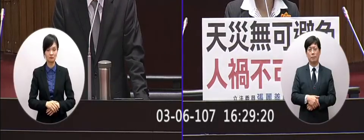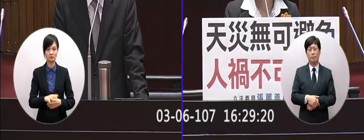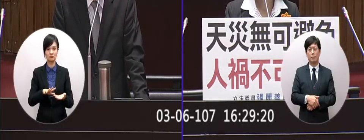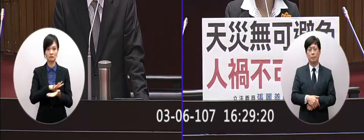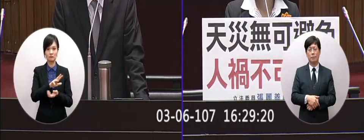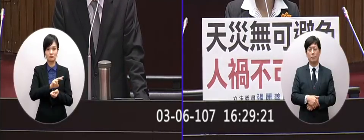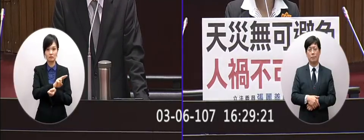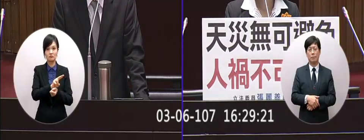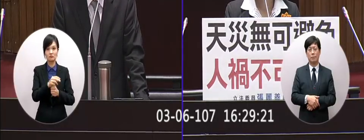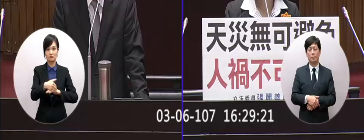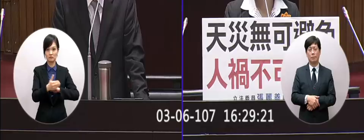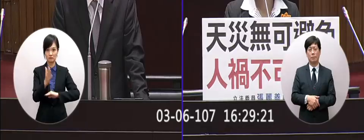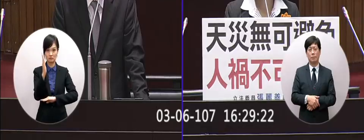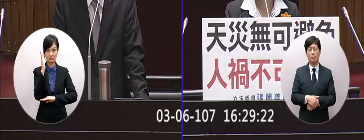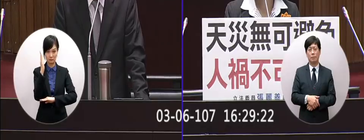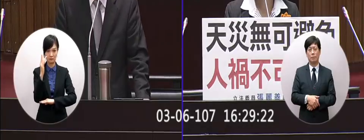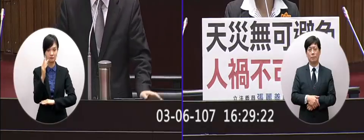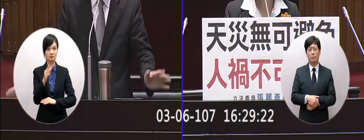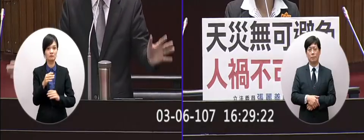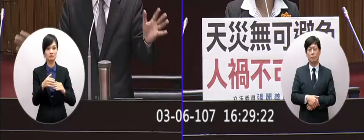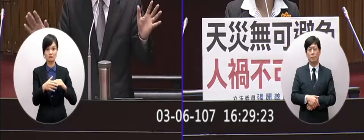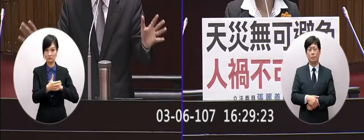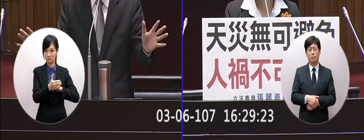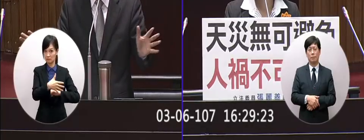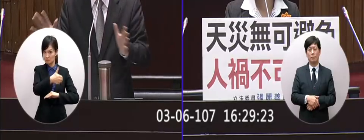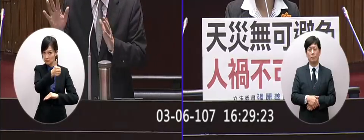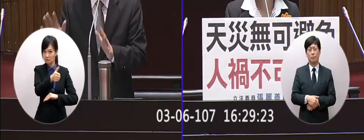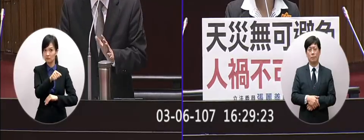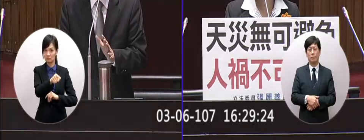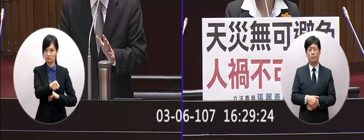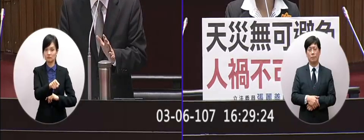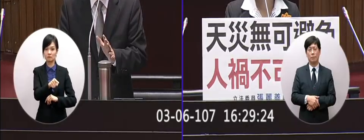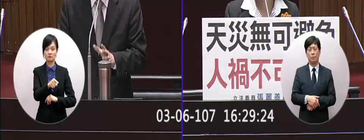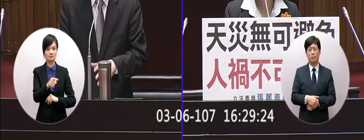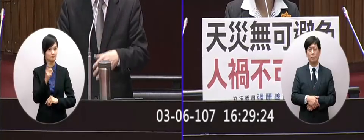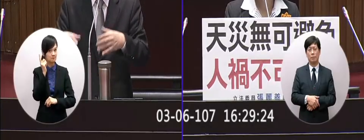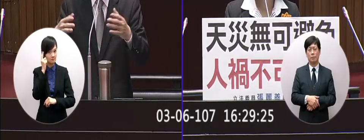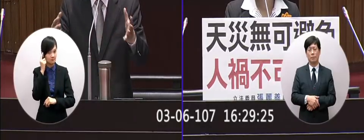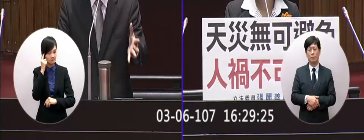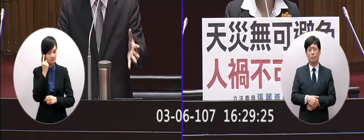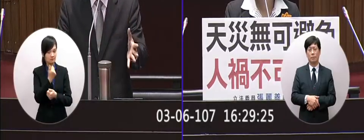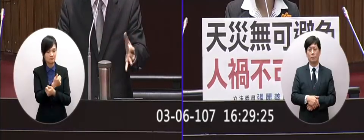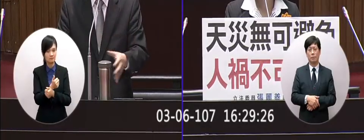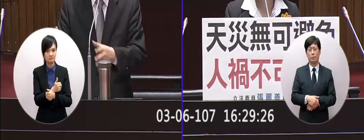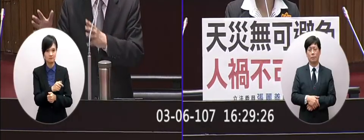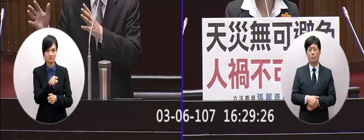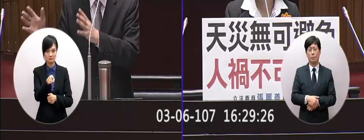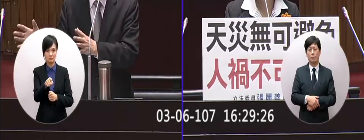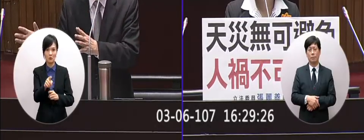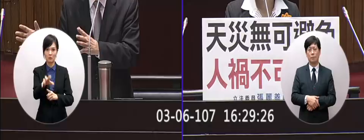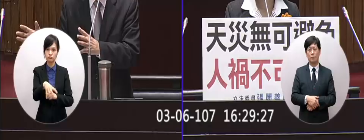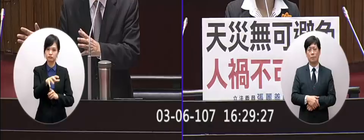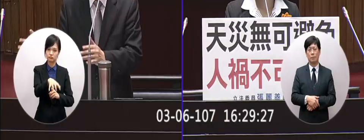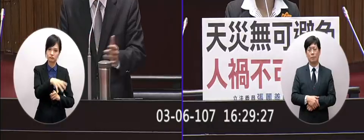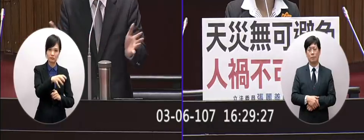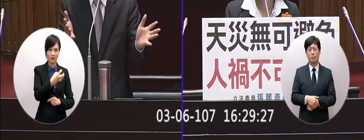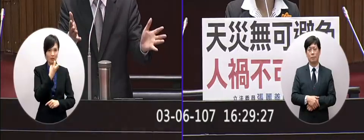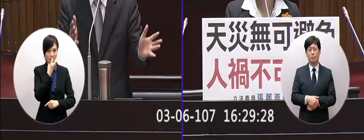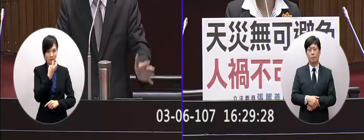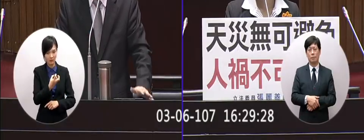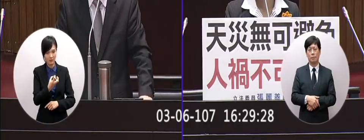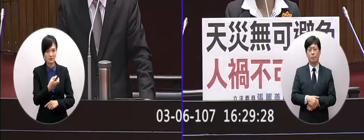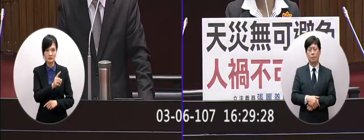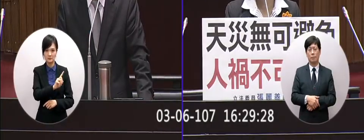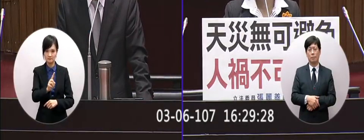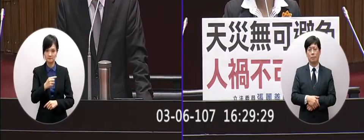府我们也要肯定他了哈，李进勇县长也考量到他的县民，那么耕作哈，然后产生损失，这个我们要